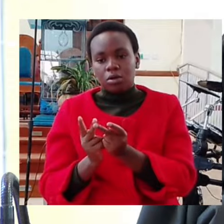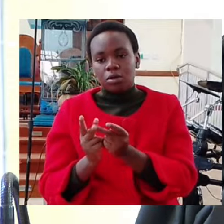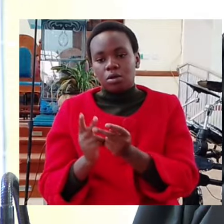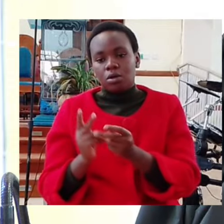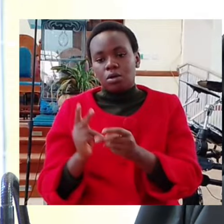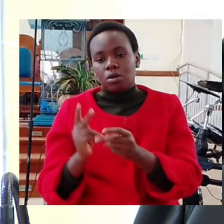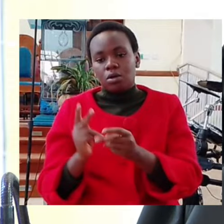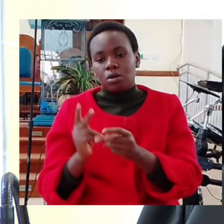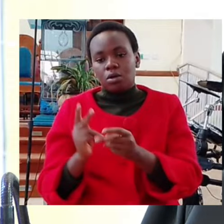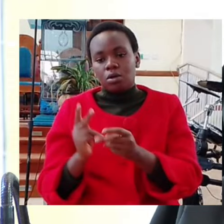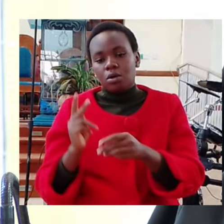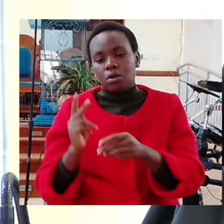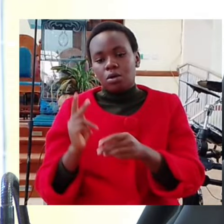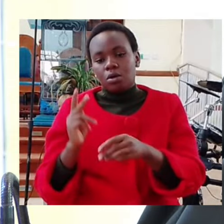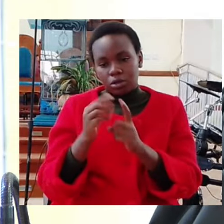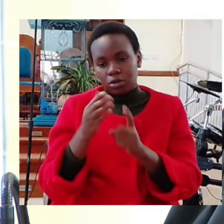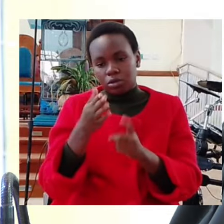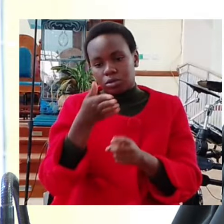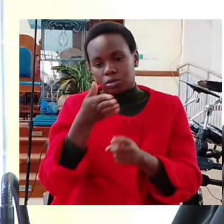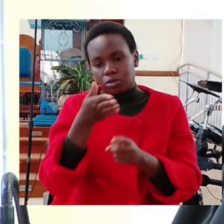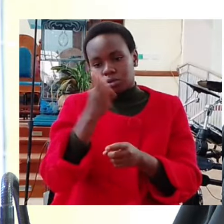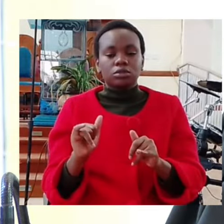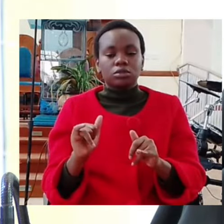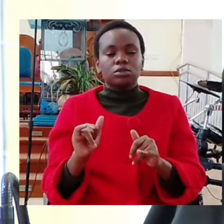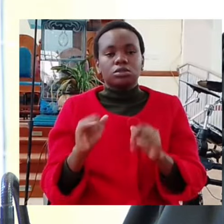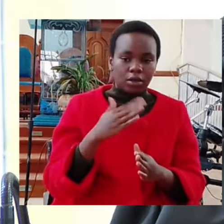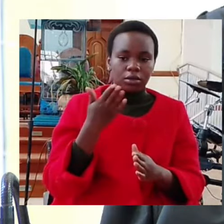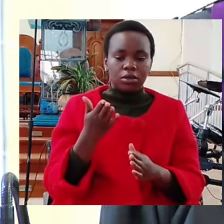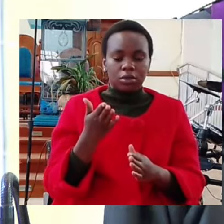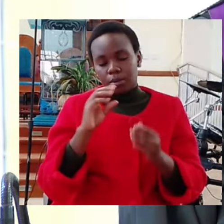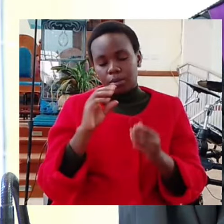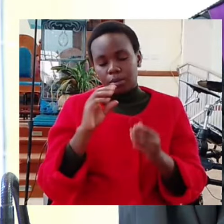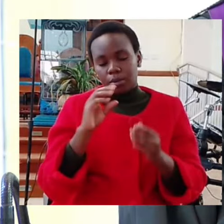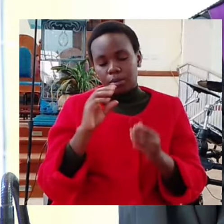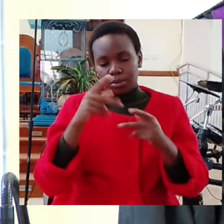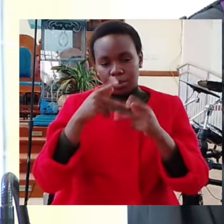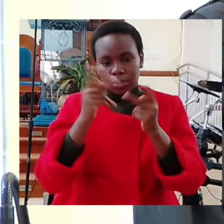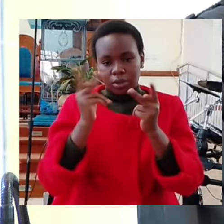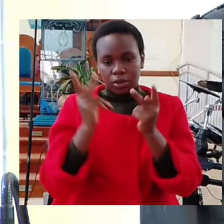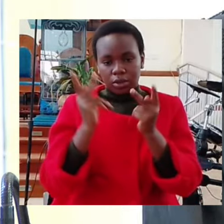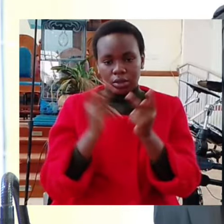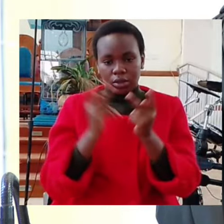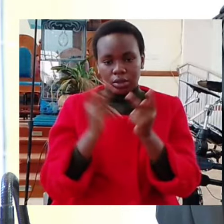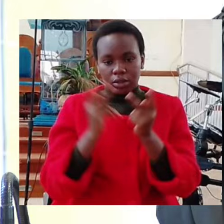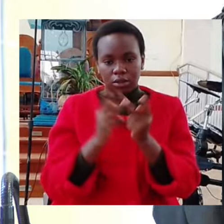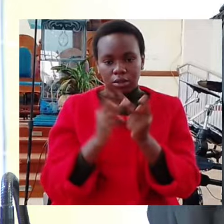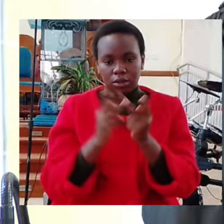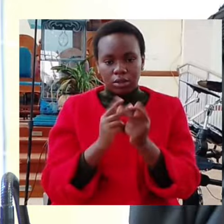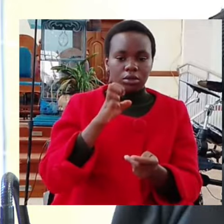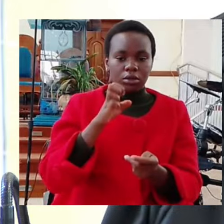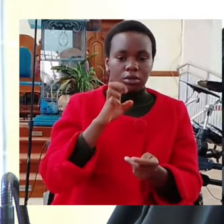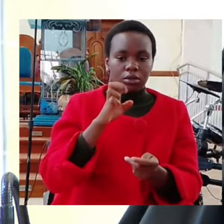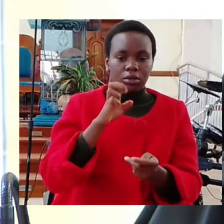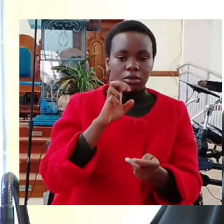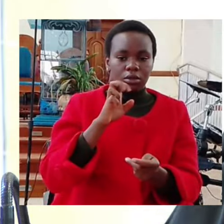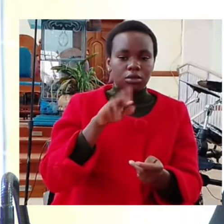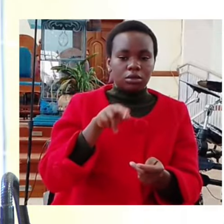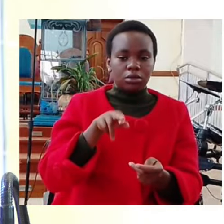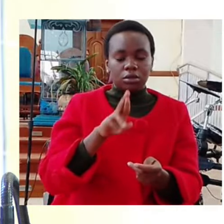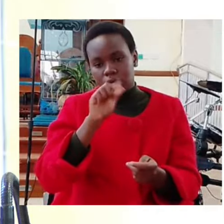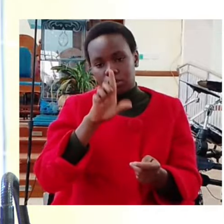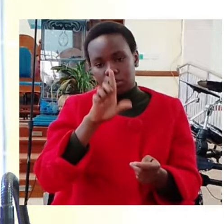rutani na thuthaini agecoka Jerusalem akienda kwenyitithania na atumwa ri angi. Na twathoma ati